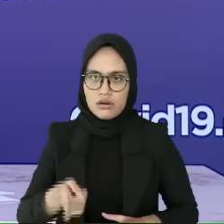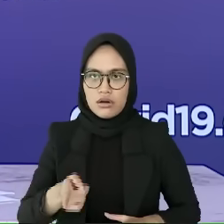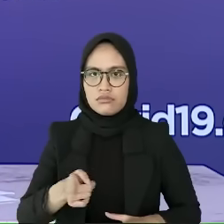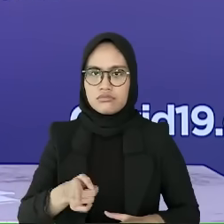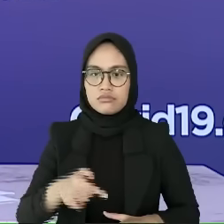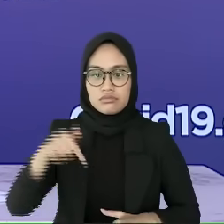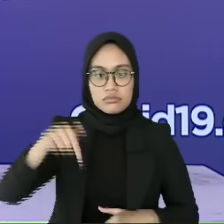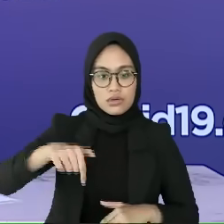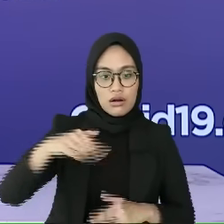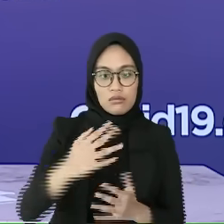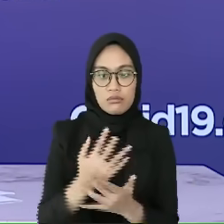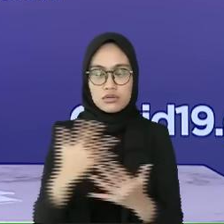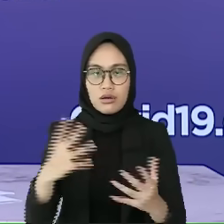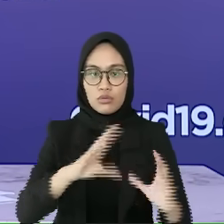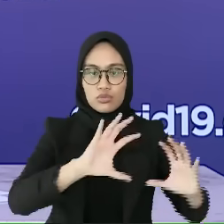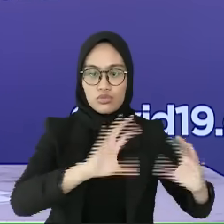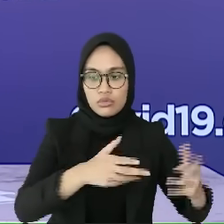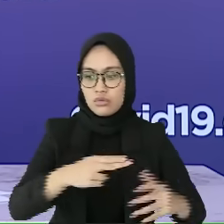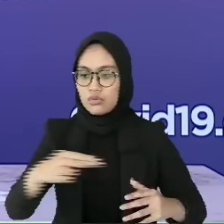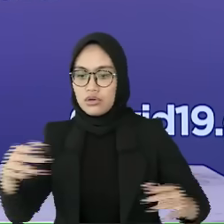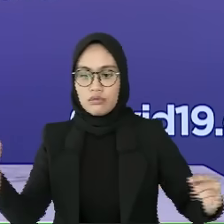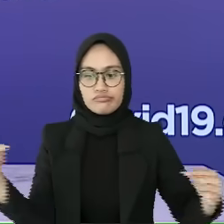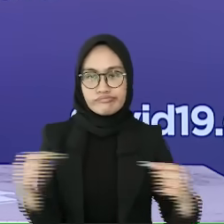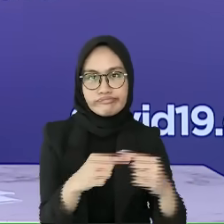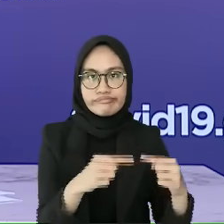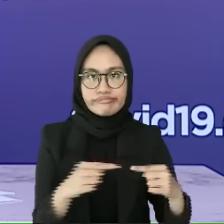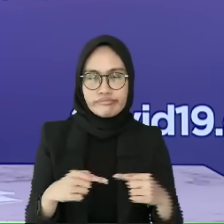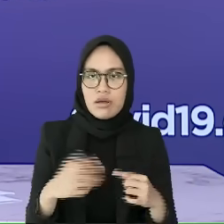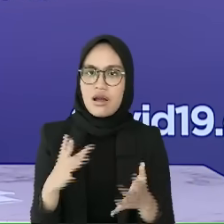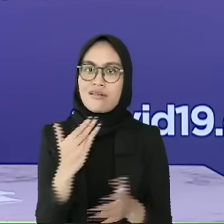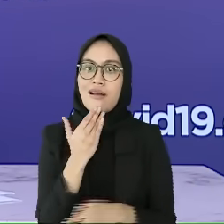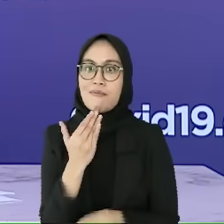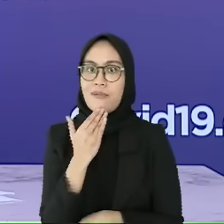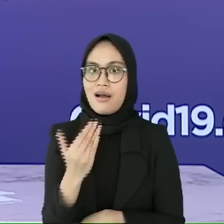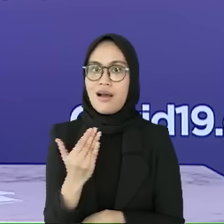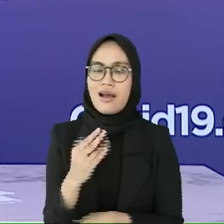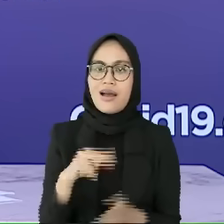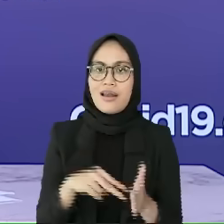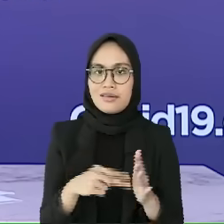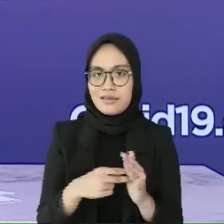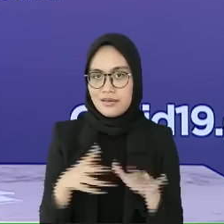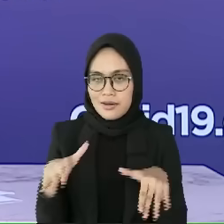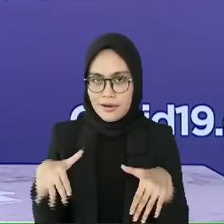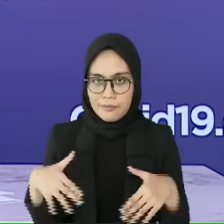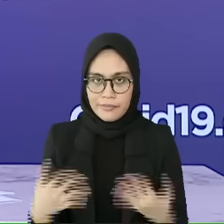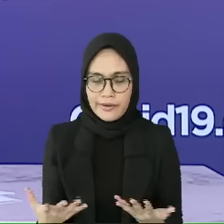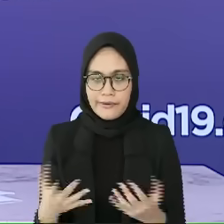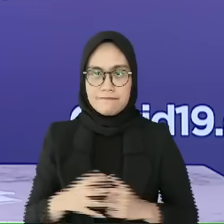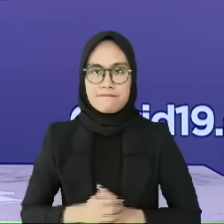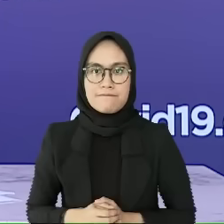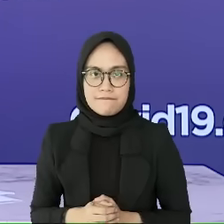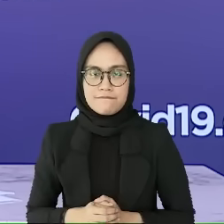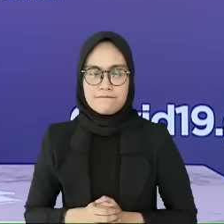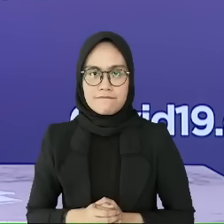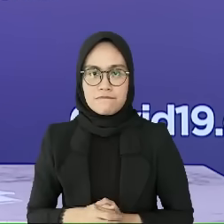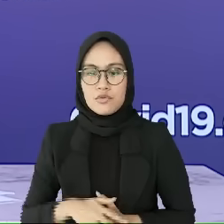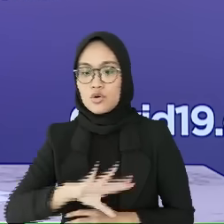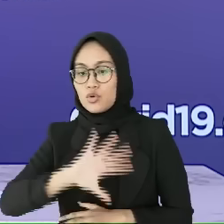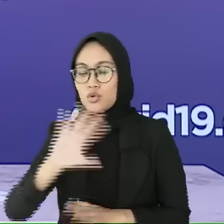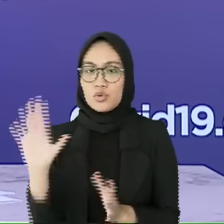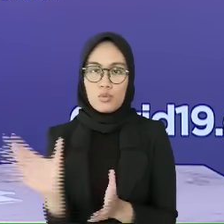terhubung. Oleh karena itu, kecepatan dan menyeluruhnya kebijakan pemerintah terhadap seluruh aspek kehidupan